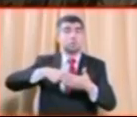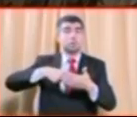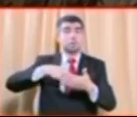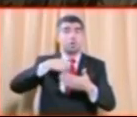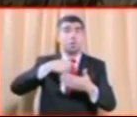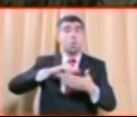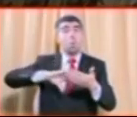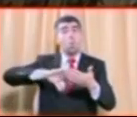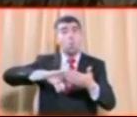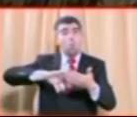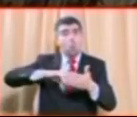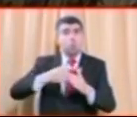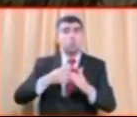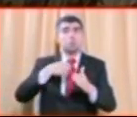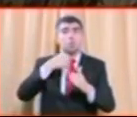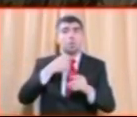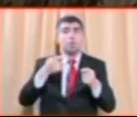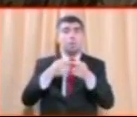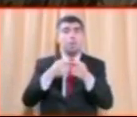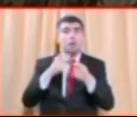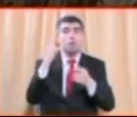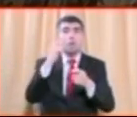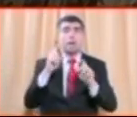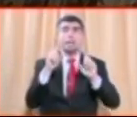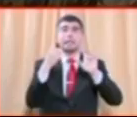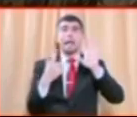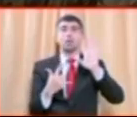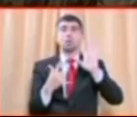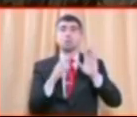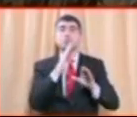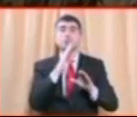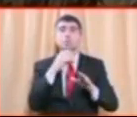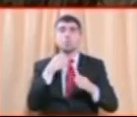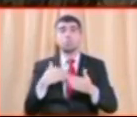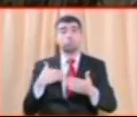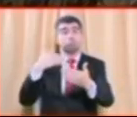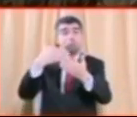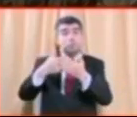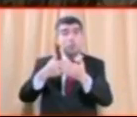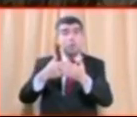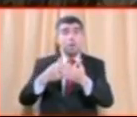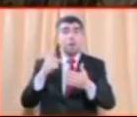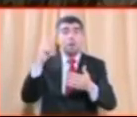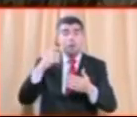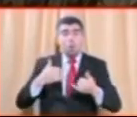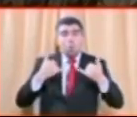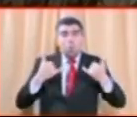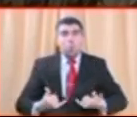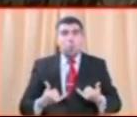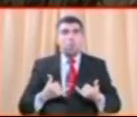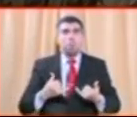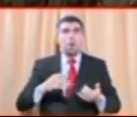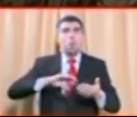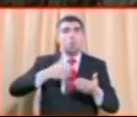هذه الوقائع تتعلق بشهر دجنبير إلى الآن. في شهر دجنبير إلى الآن، إلى حدود هذه الساعة،